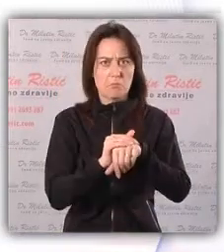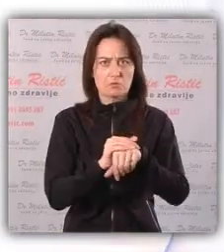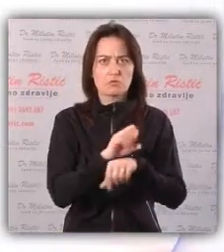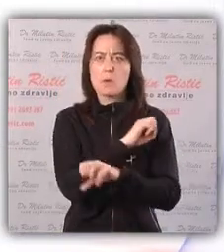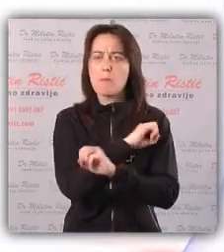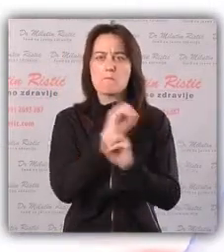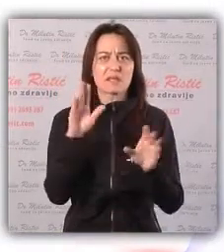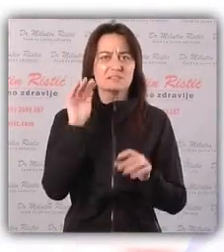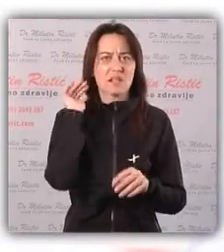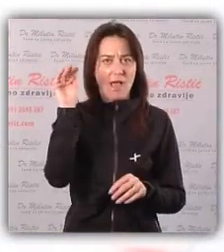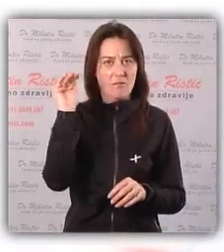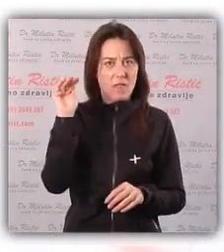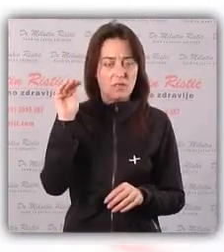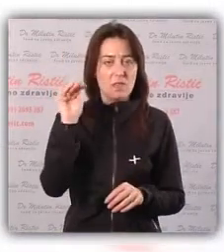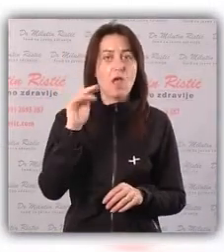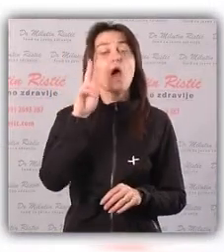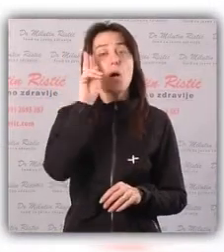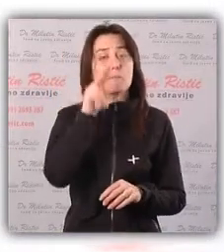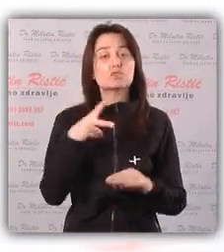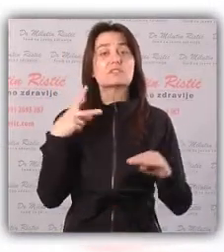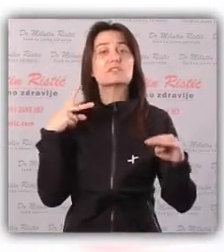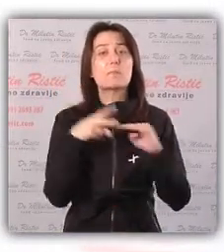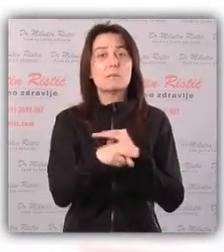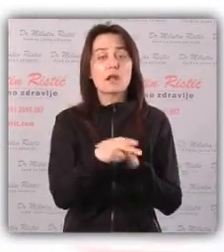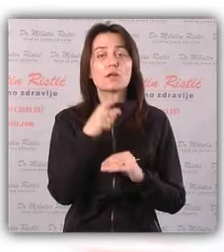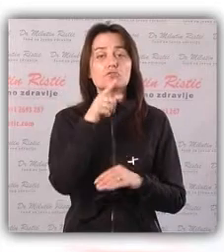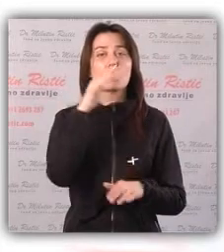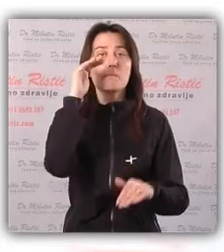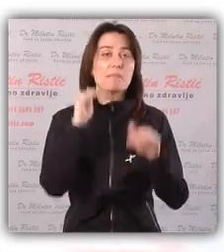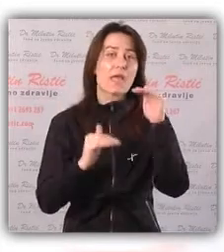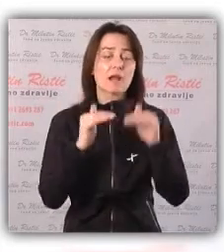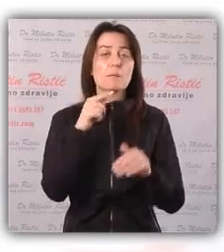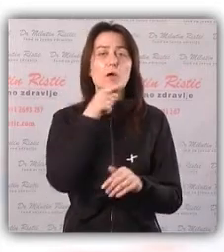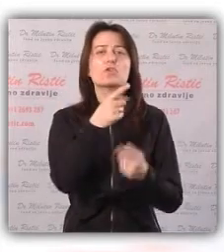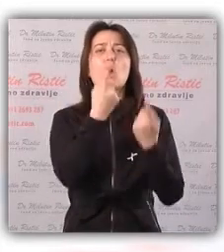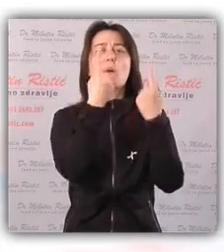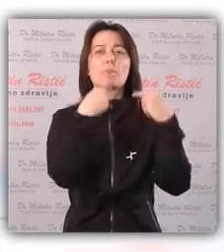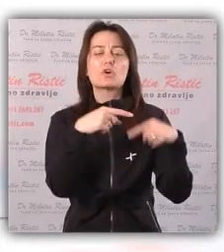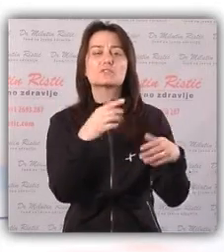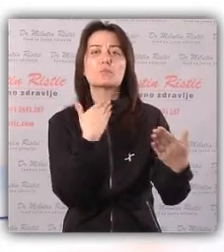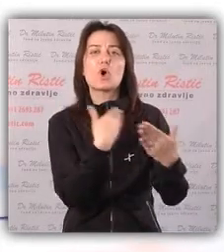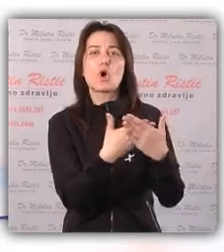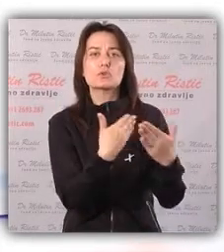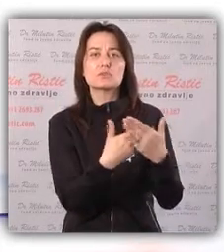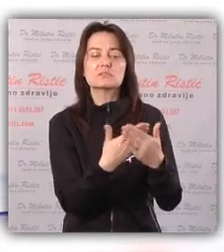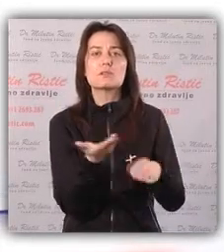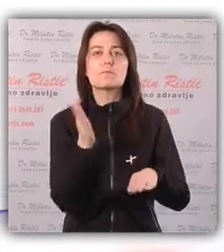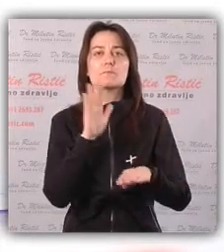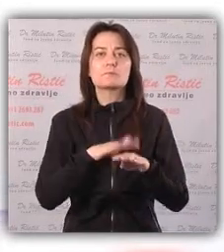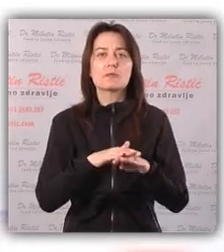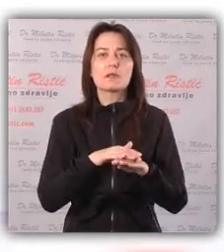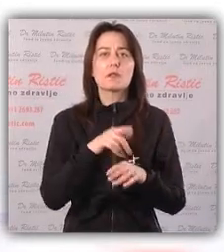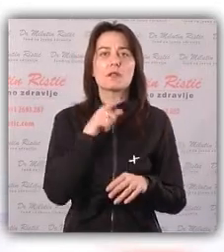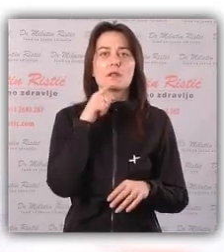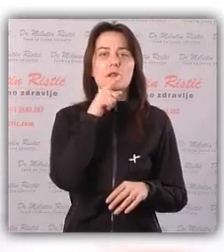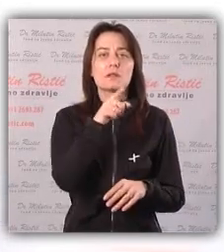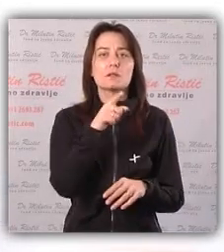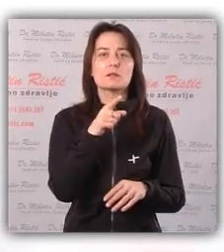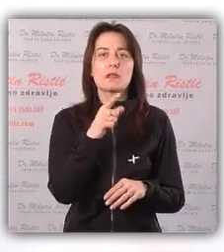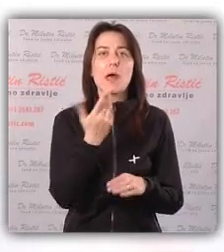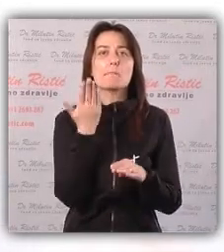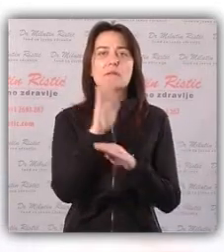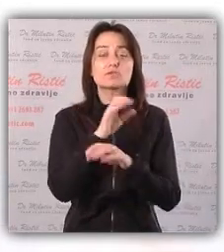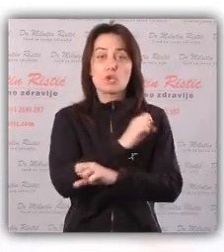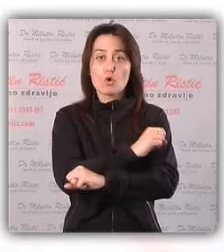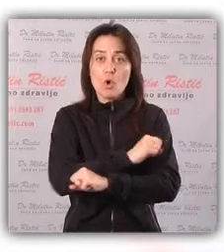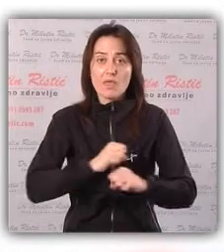počinje neopaženo, bez ikakvih simptoma, a može se sprečiti preventivnim merama. To se posebno odnosi na